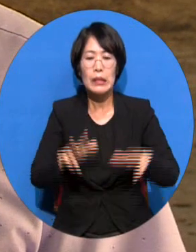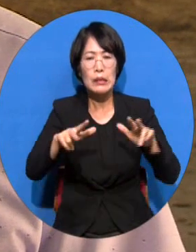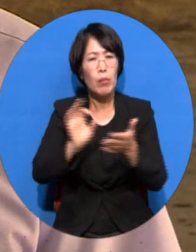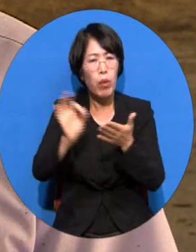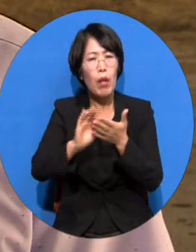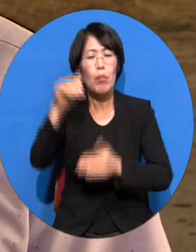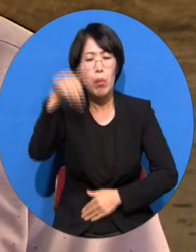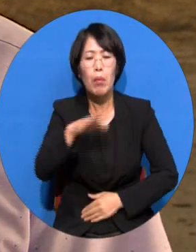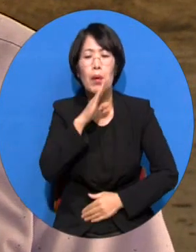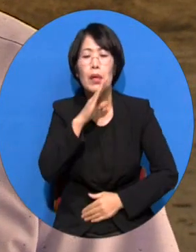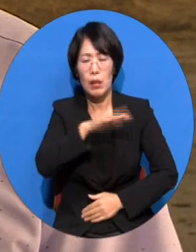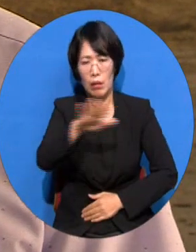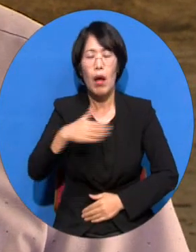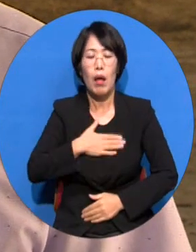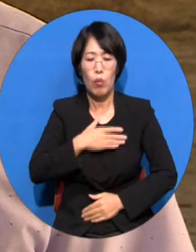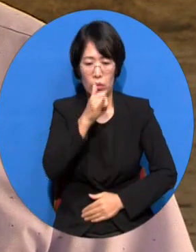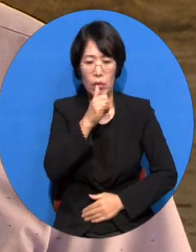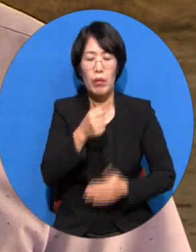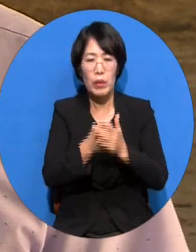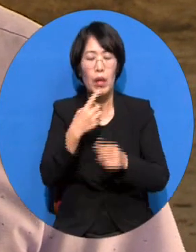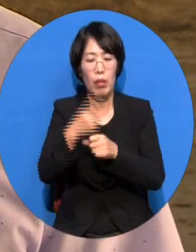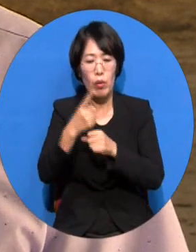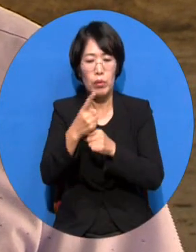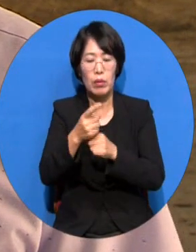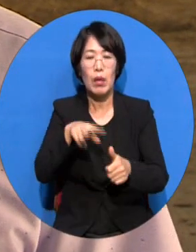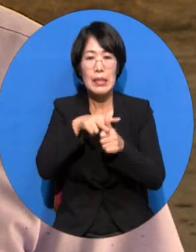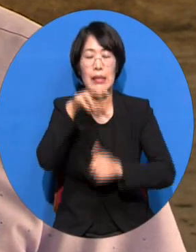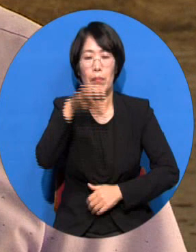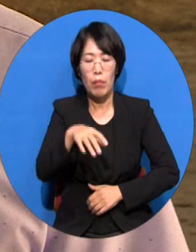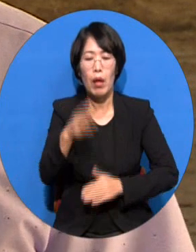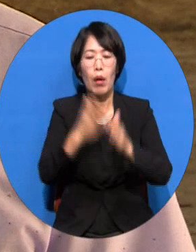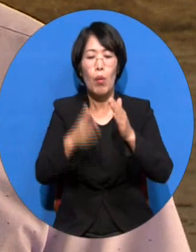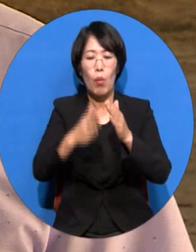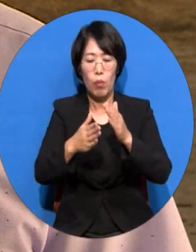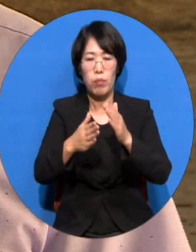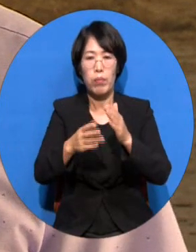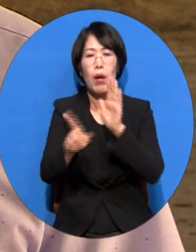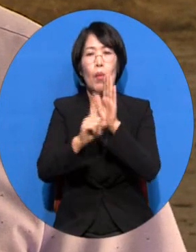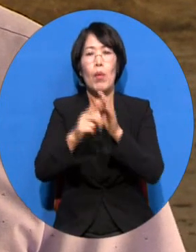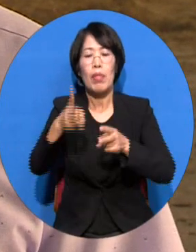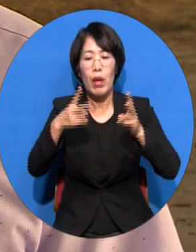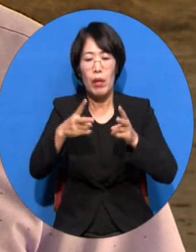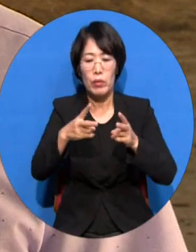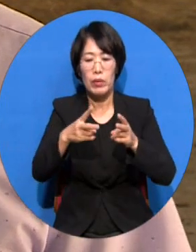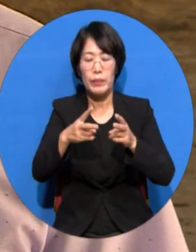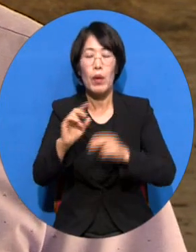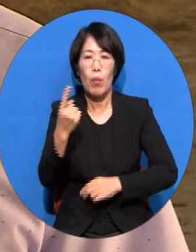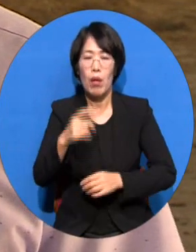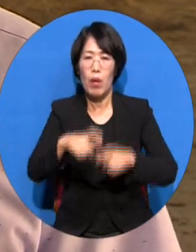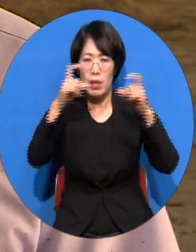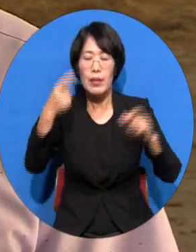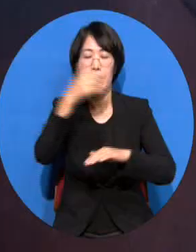떨어지는데 저희들이 그것을 감지하고 있기 때문에 저희들이 지금 올해부터 내년부터 저희들이 승마장 공모사업을 통해서 저희들